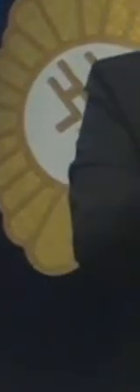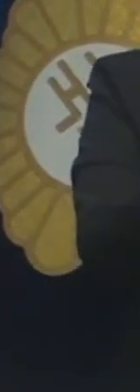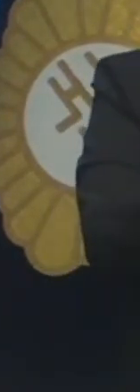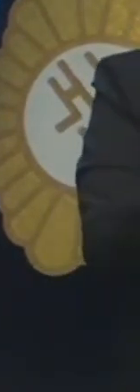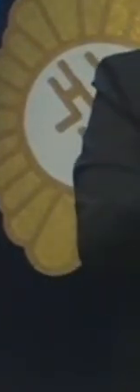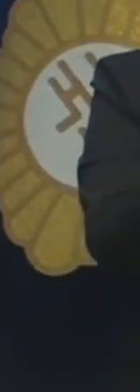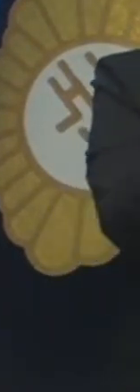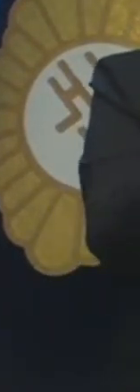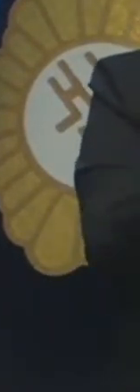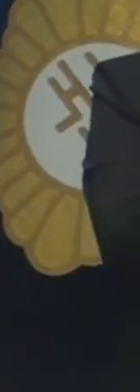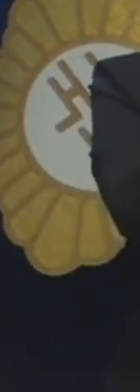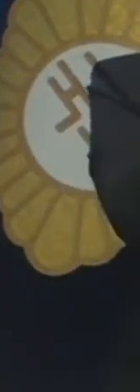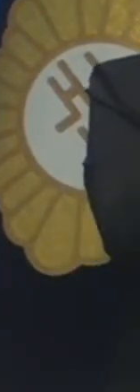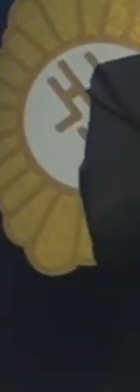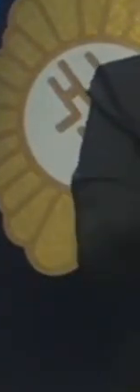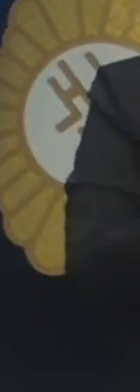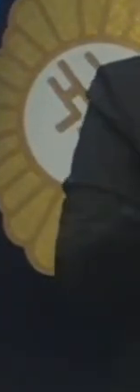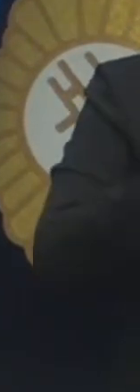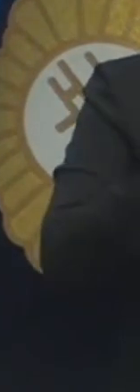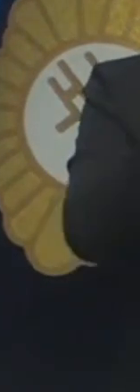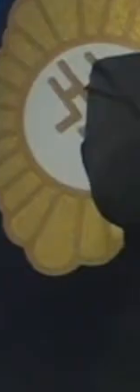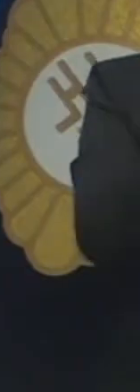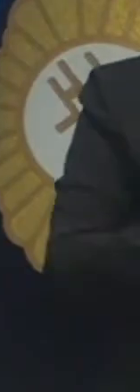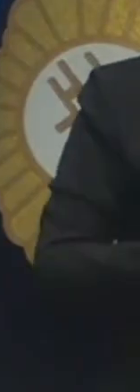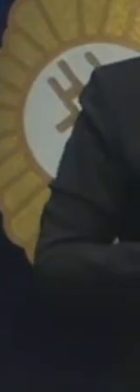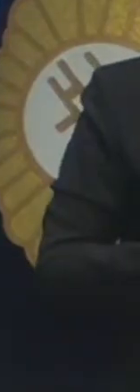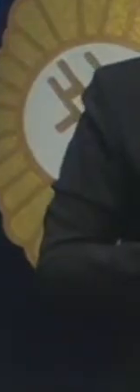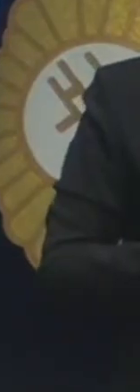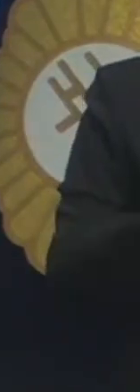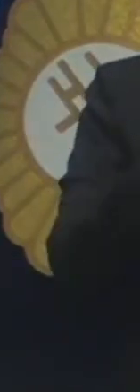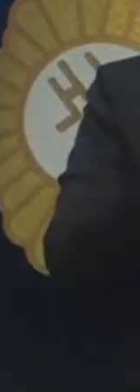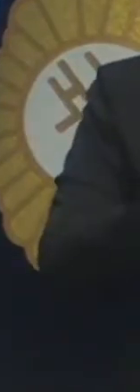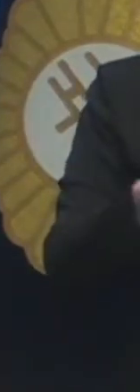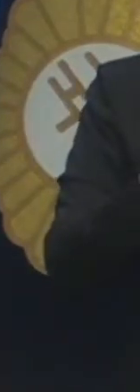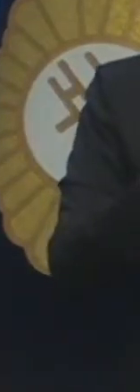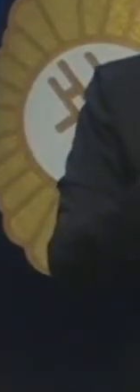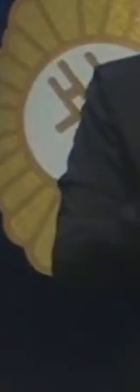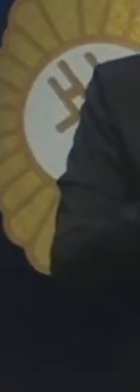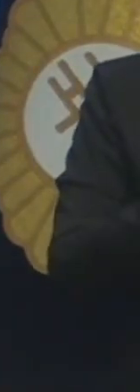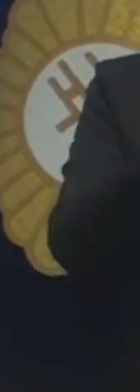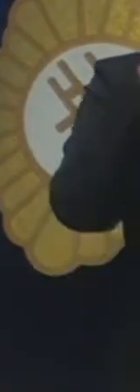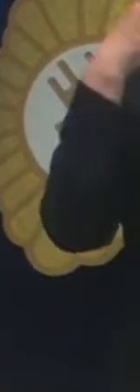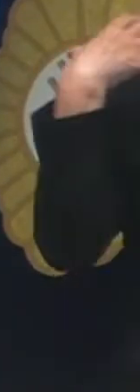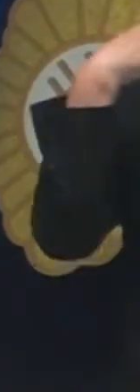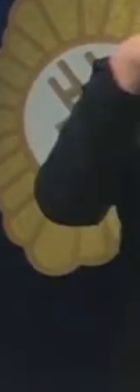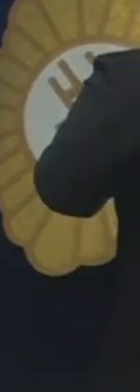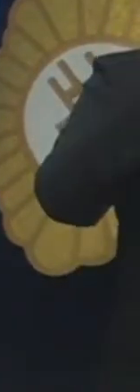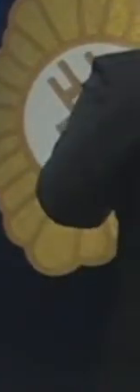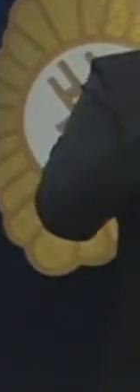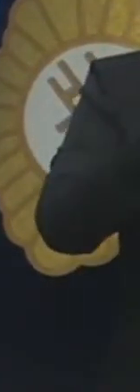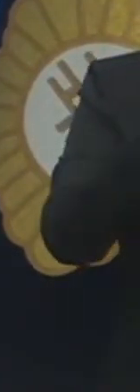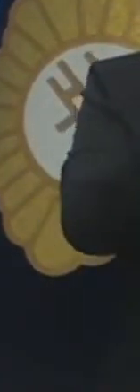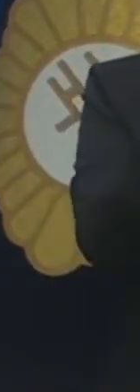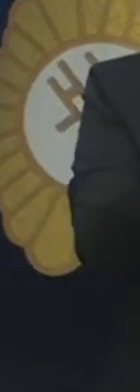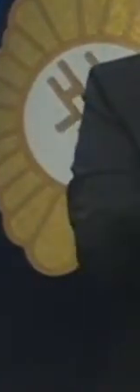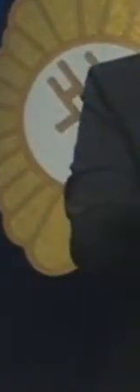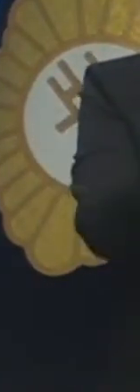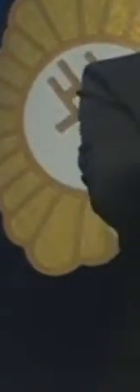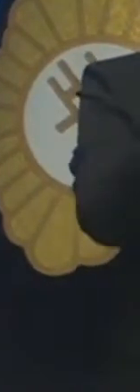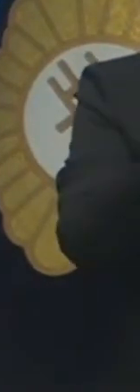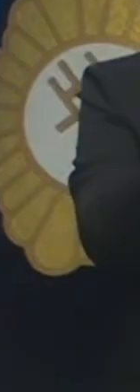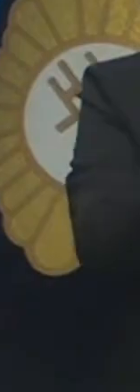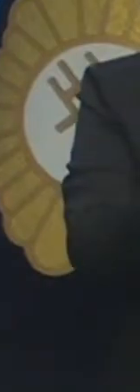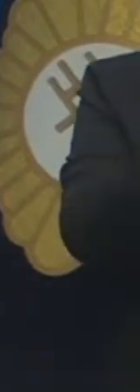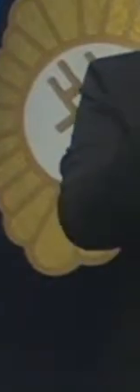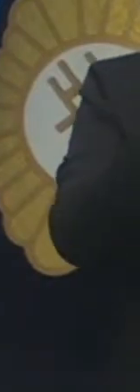TF가 구성되어 있다고 알고 있습니다. 이는 더 나아가 공정부 차원에서 사법개혁까지 참여하여